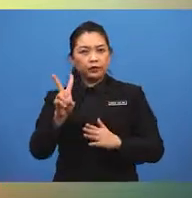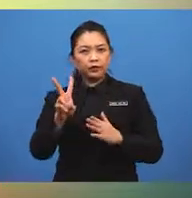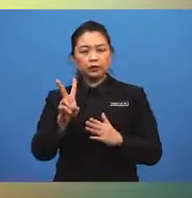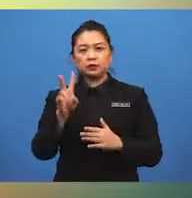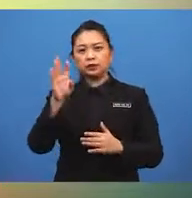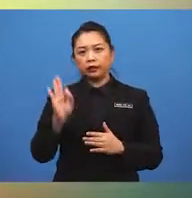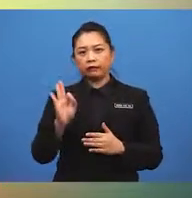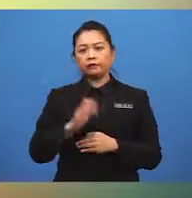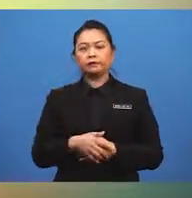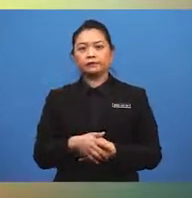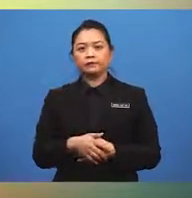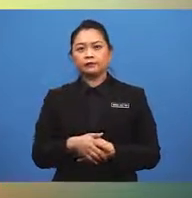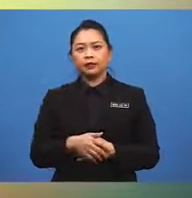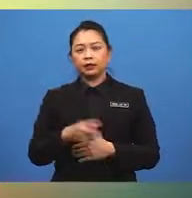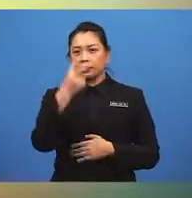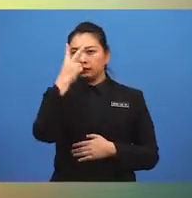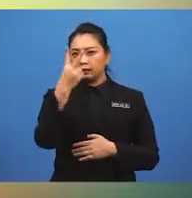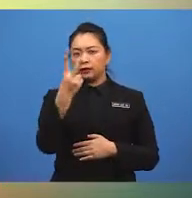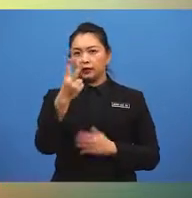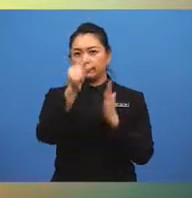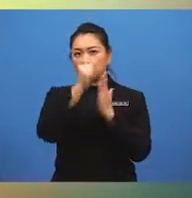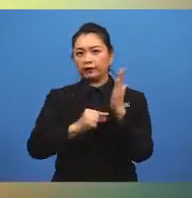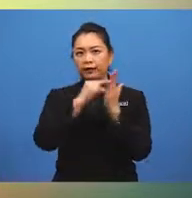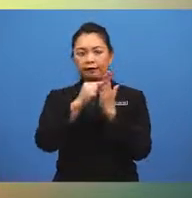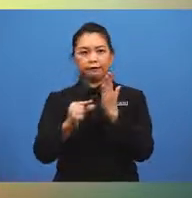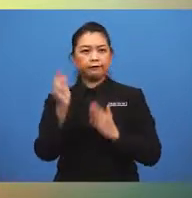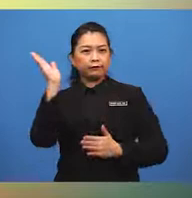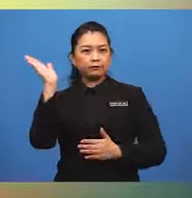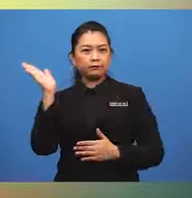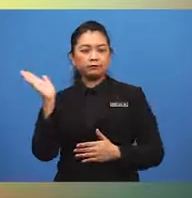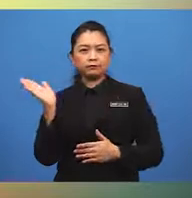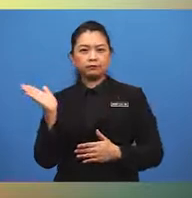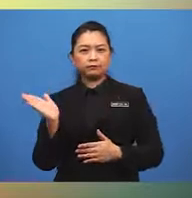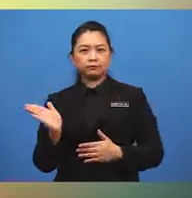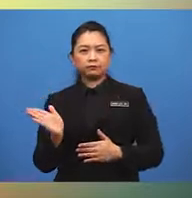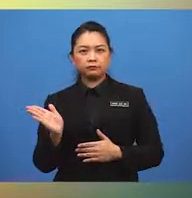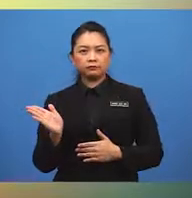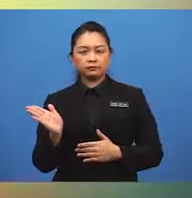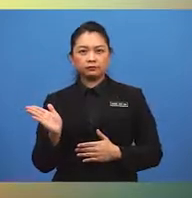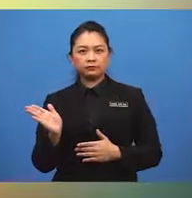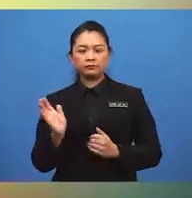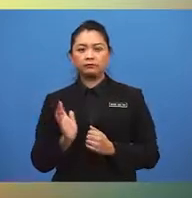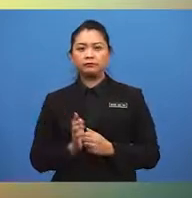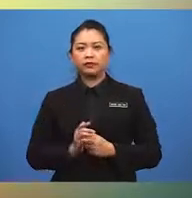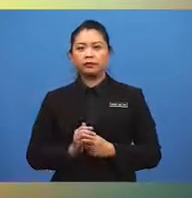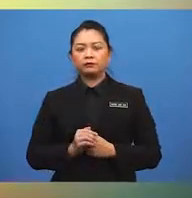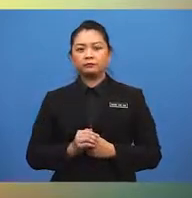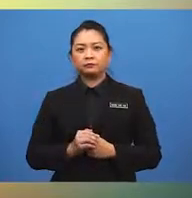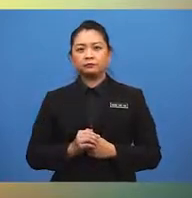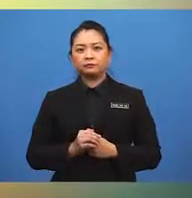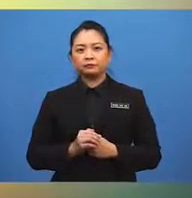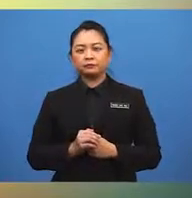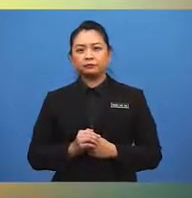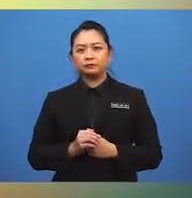Simpang. Perhatikan graf arus melawan voltan ini bagi diod germanium dan